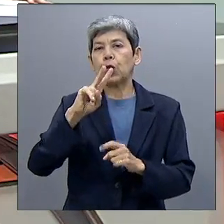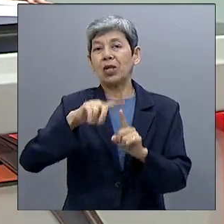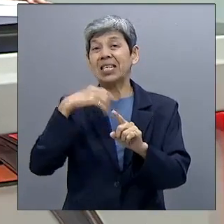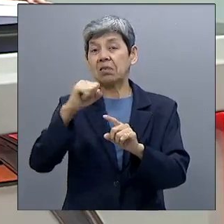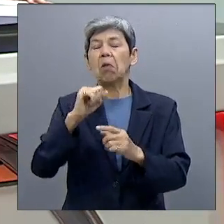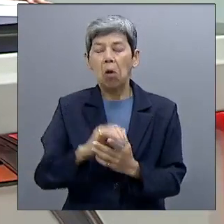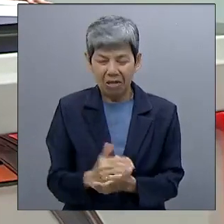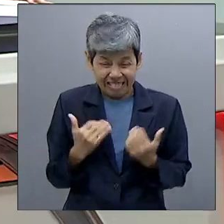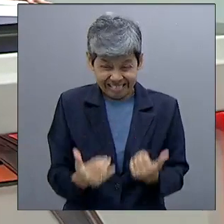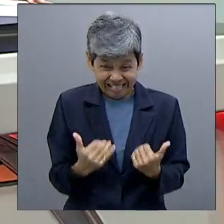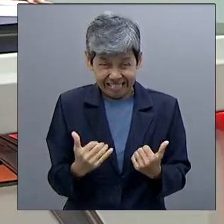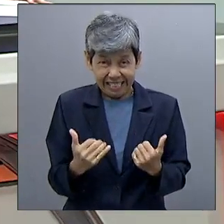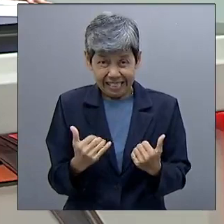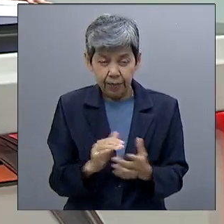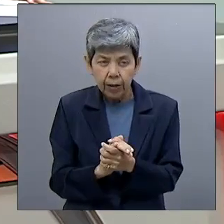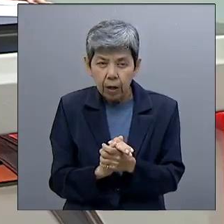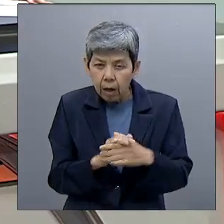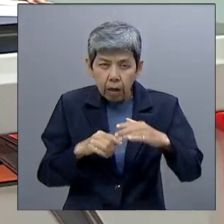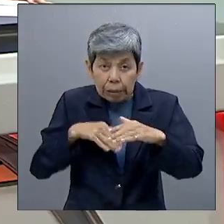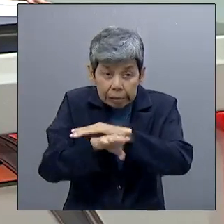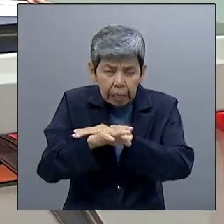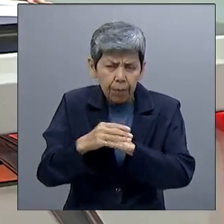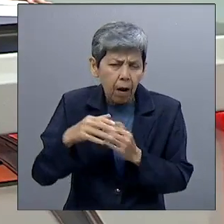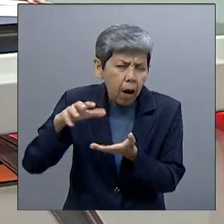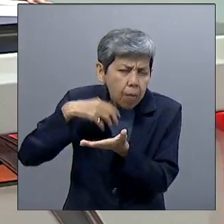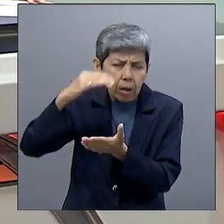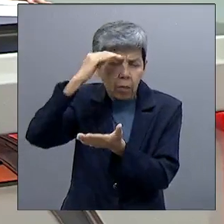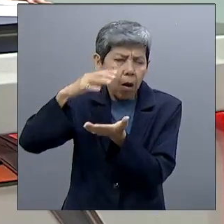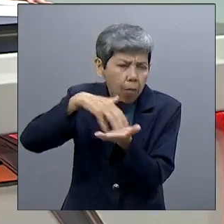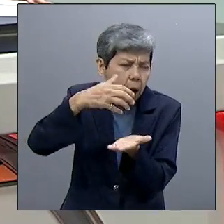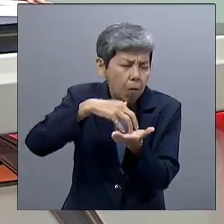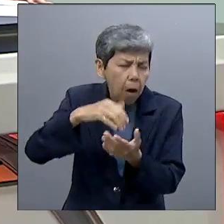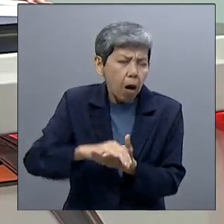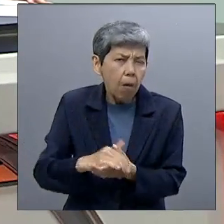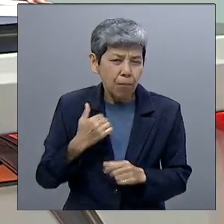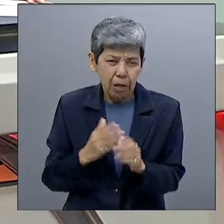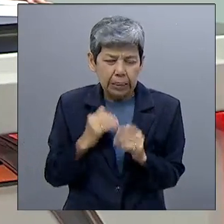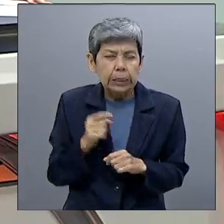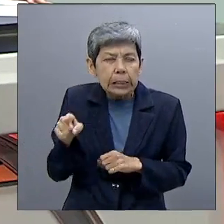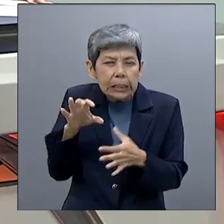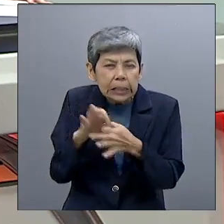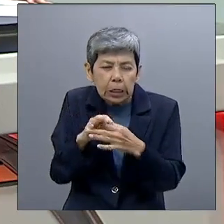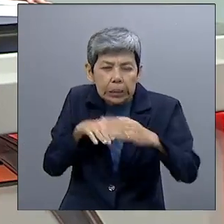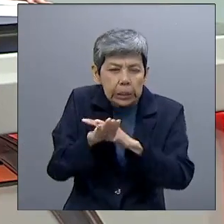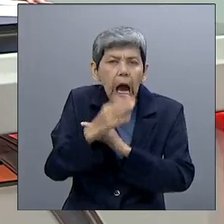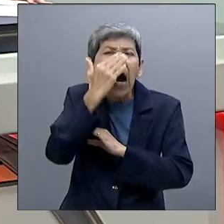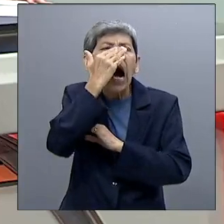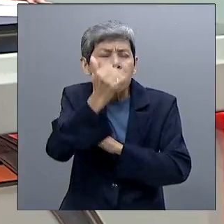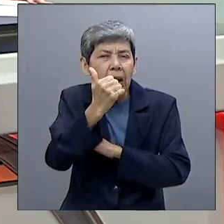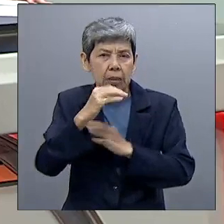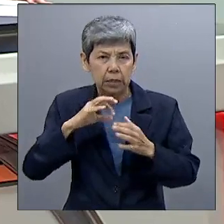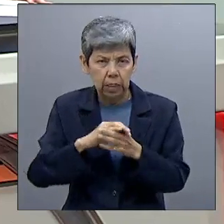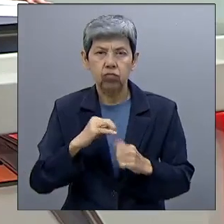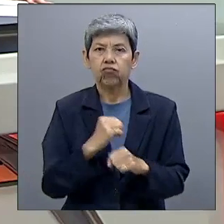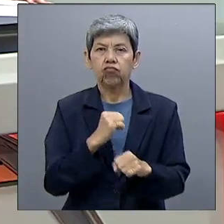ตุลาคมนับตั้งแต่เขาออกมาก็มีข้อมูลจากทางตำรวจที่เชื่อได้ว่าแรงจูงใจในการหลบหนีครั้งนี้คือการ